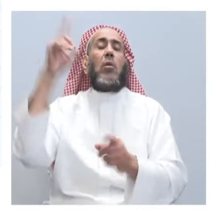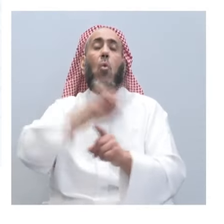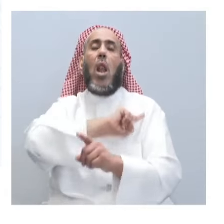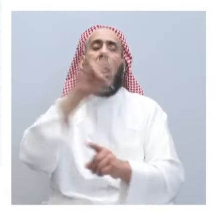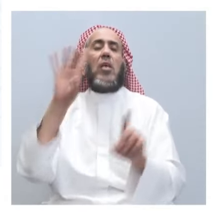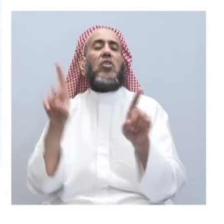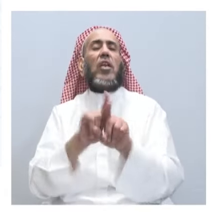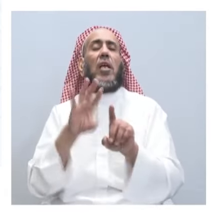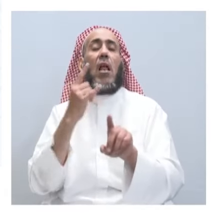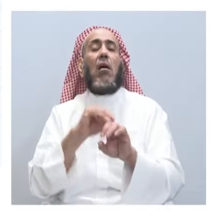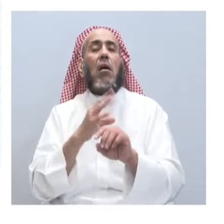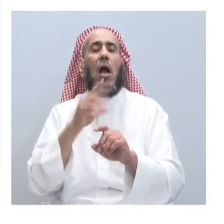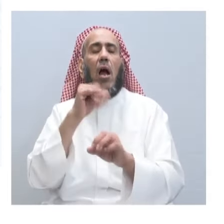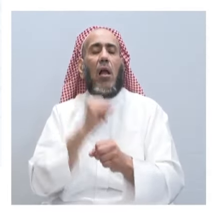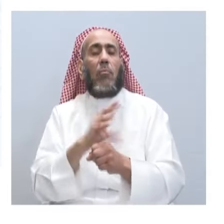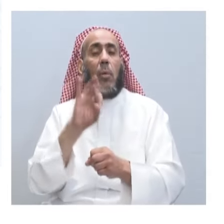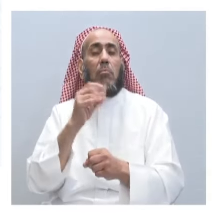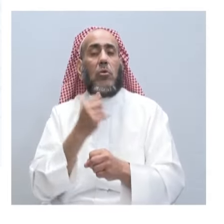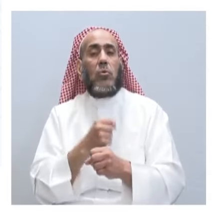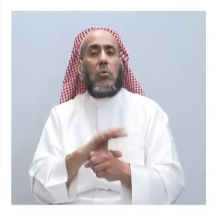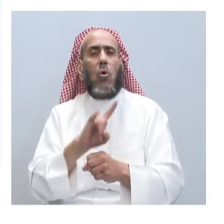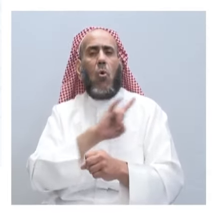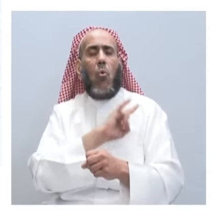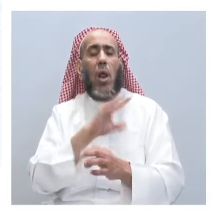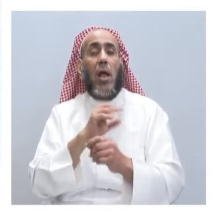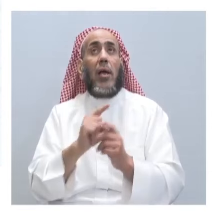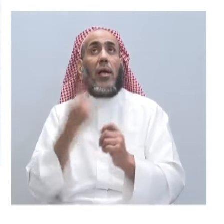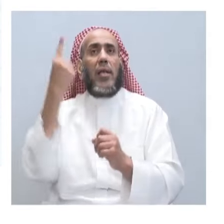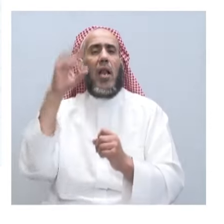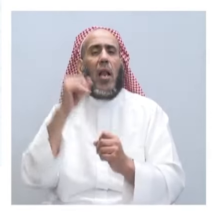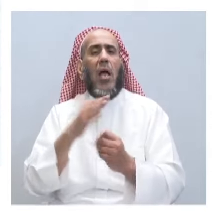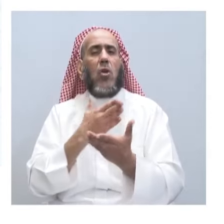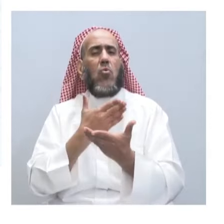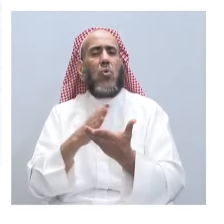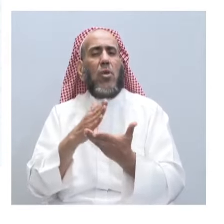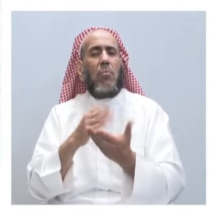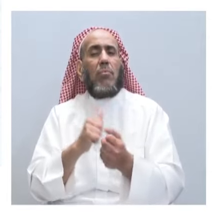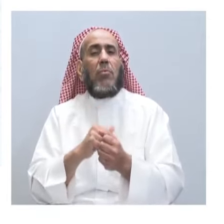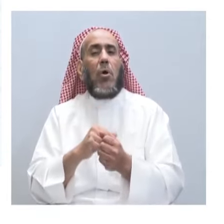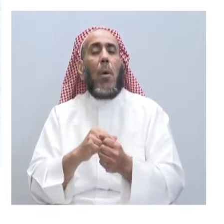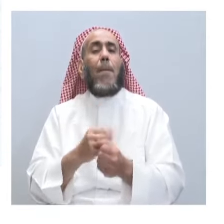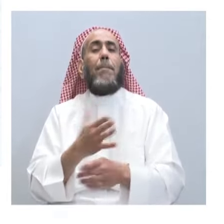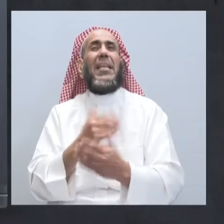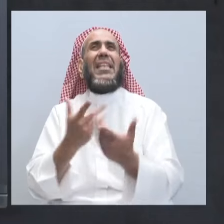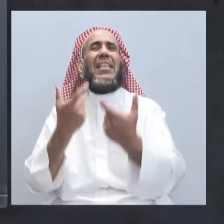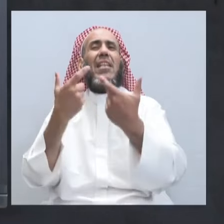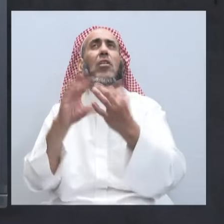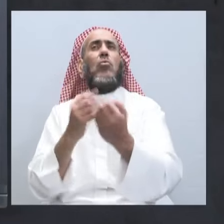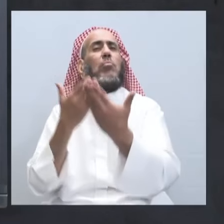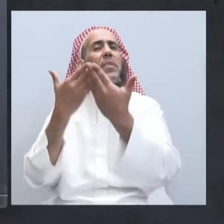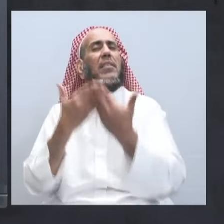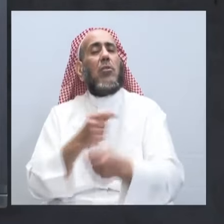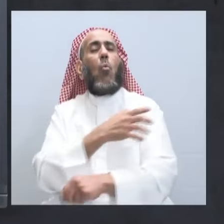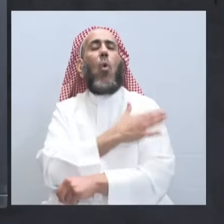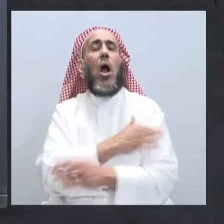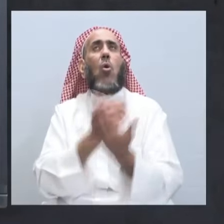له قال عبد الله بن مسعود ولكن الله يذهب بالتوكل هو شيء ياتي في النفس لكن